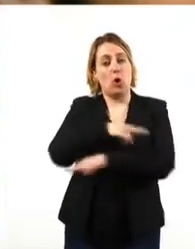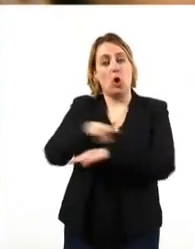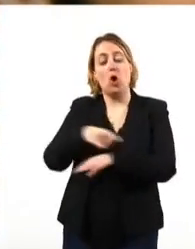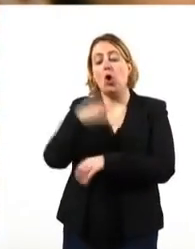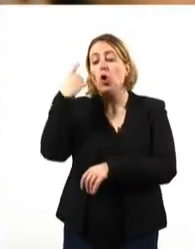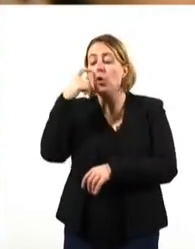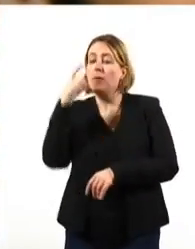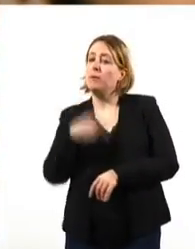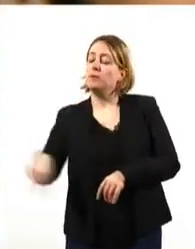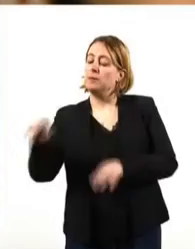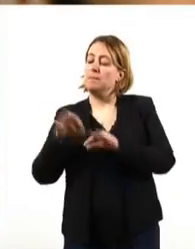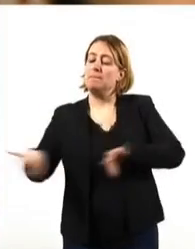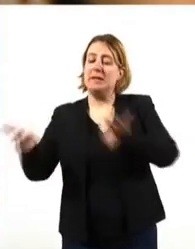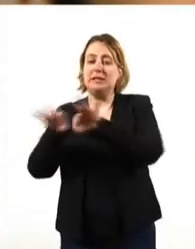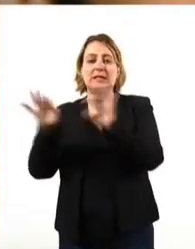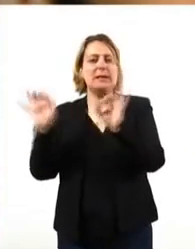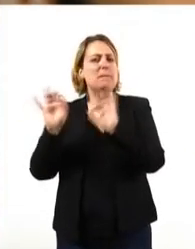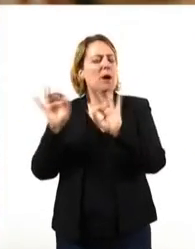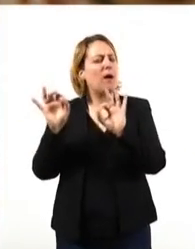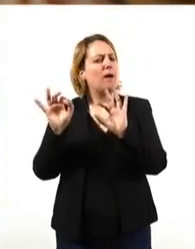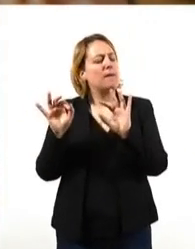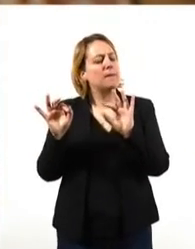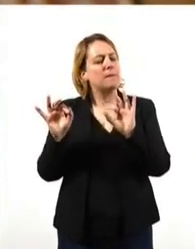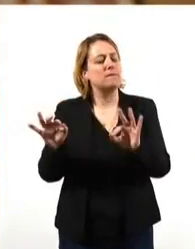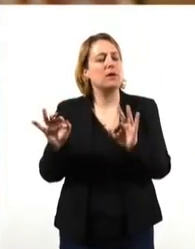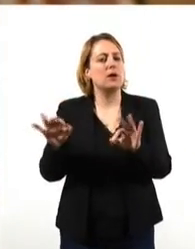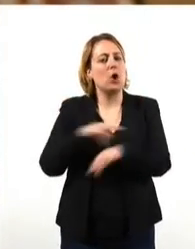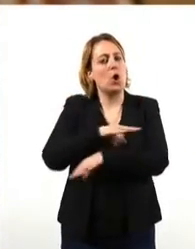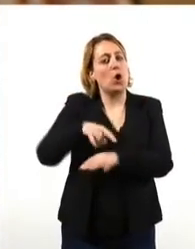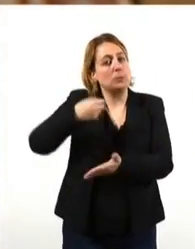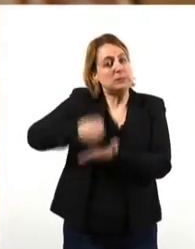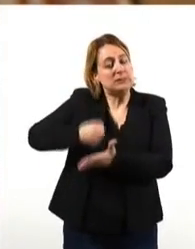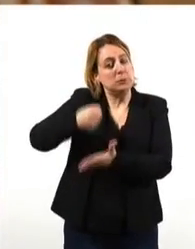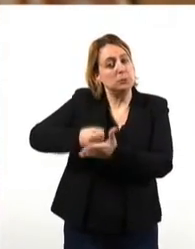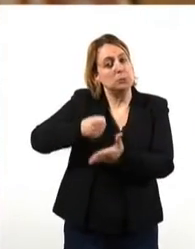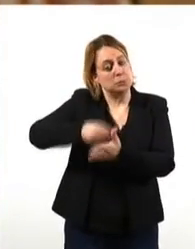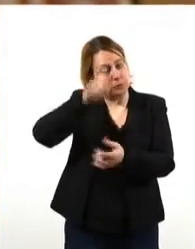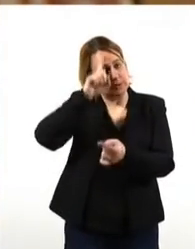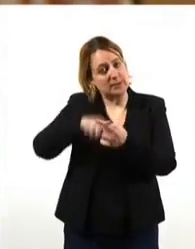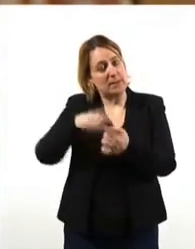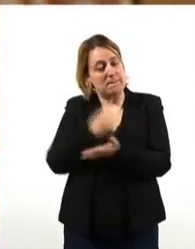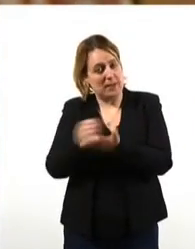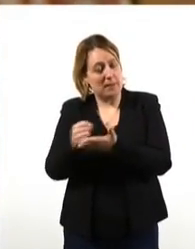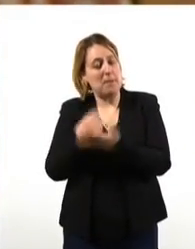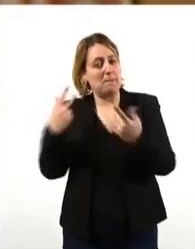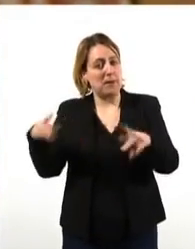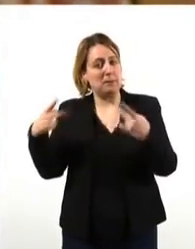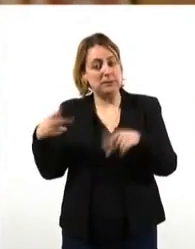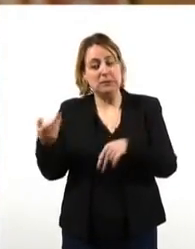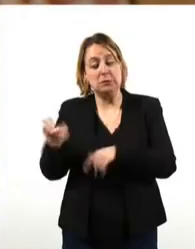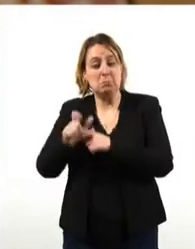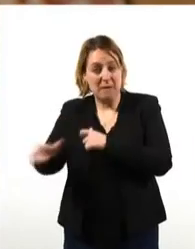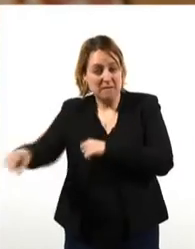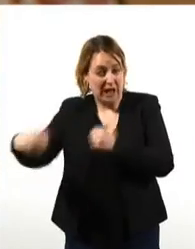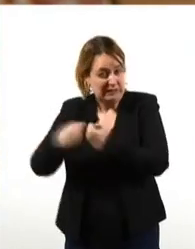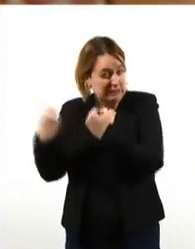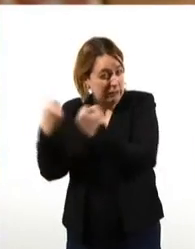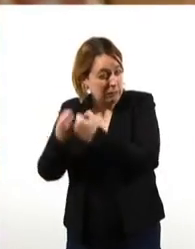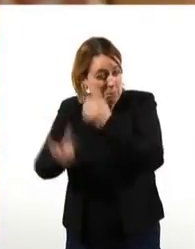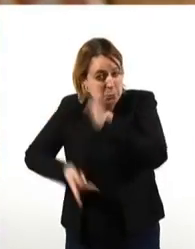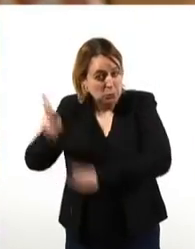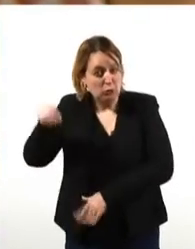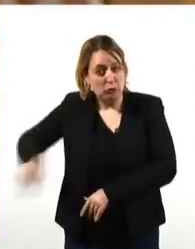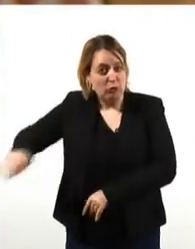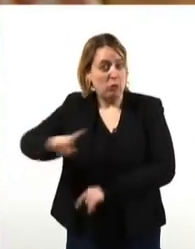n'ont pas d'heures minimum pour passer le permis de conduire. Et ce n'est pas non plus les pays qui ont le taux d'accidentologie le plus élevé